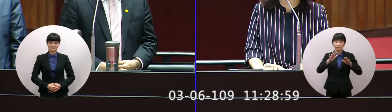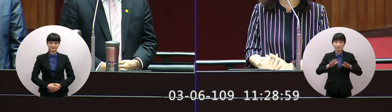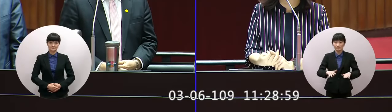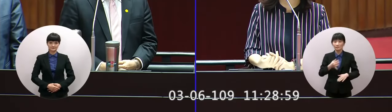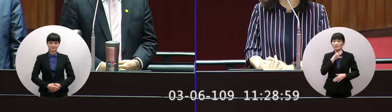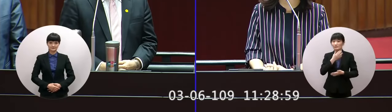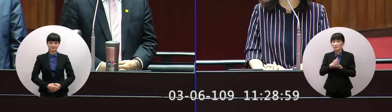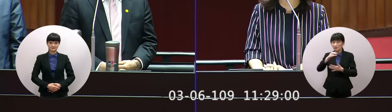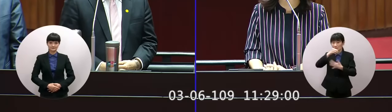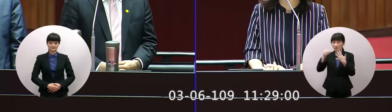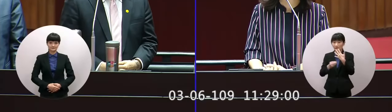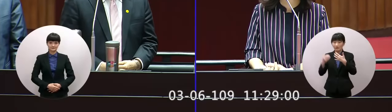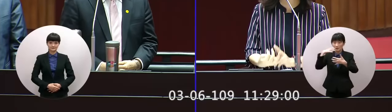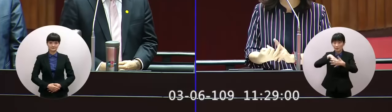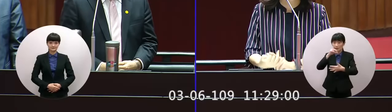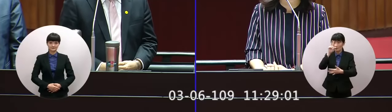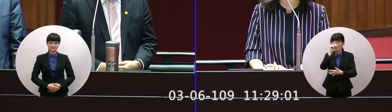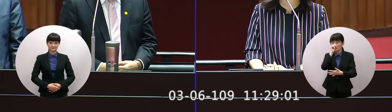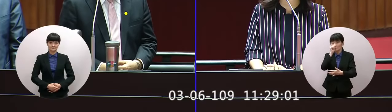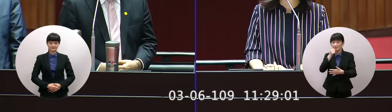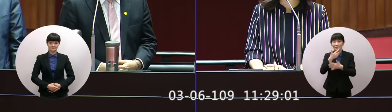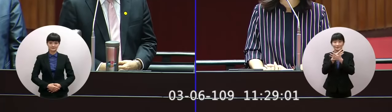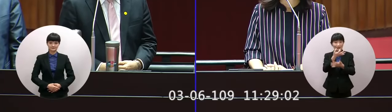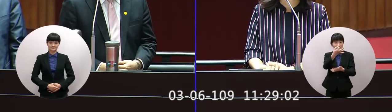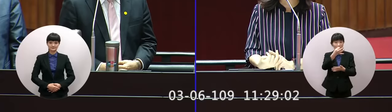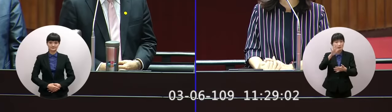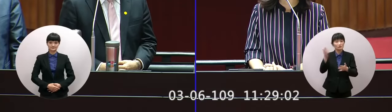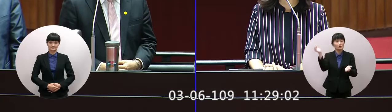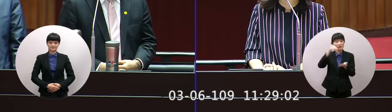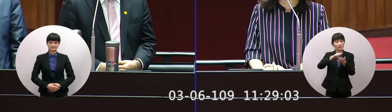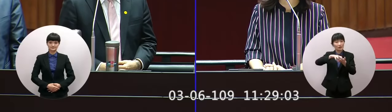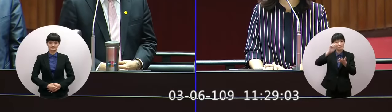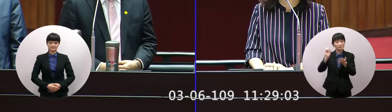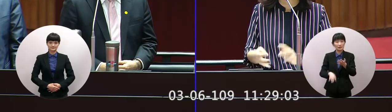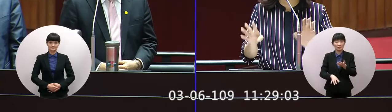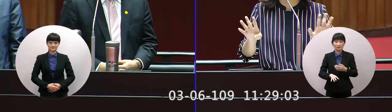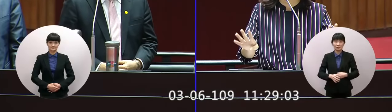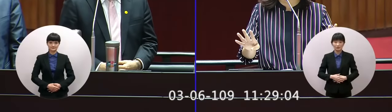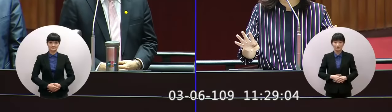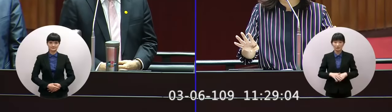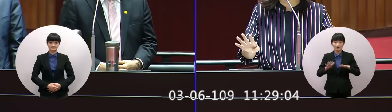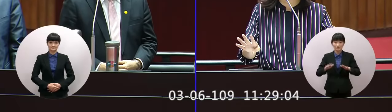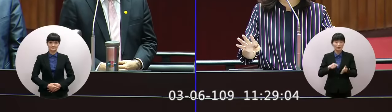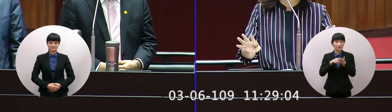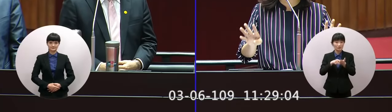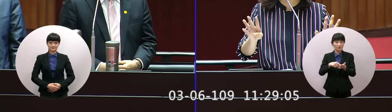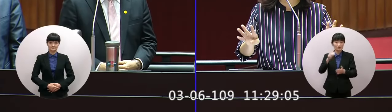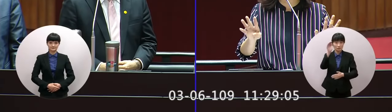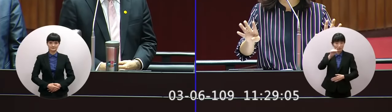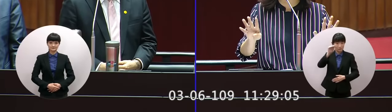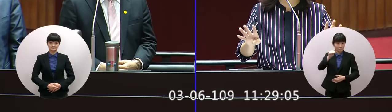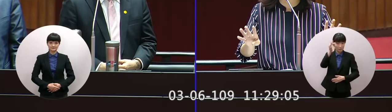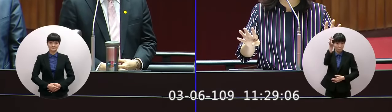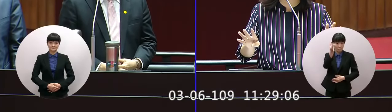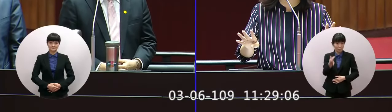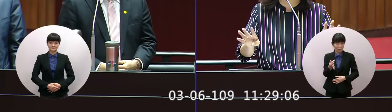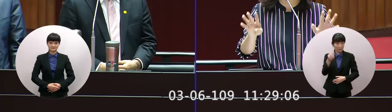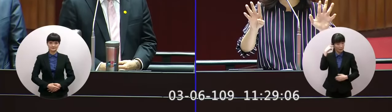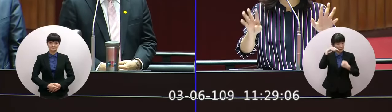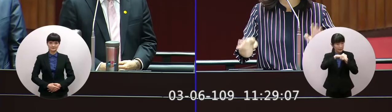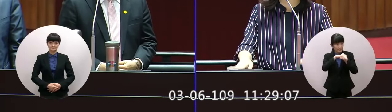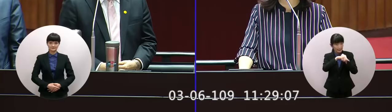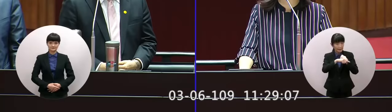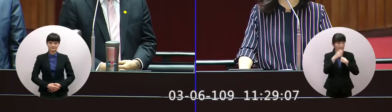困条例我们还定了一个奖励，但是被拿掉，拿掉之后这次只编了9000万，在相关的研发